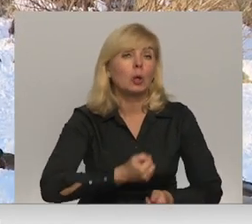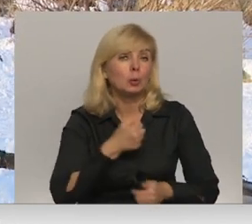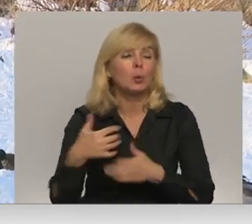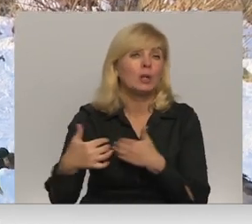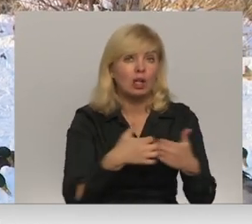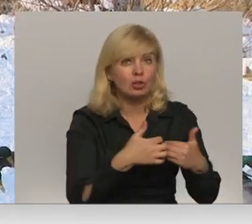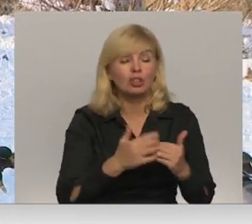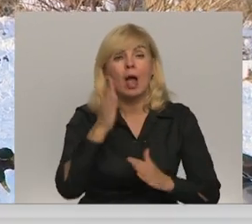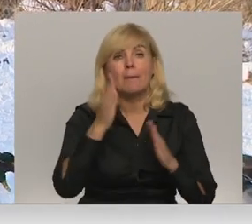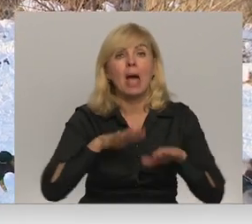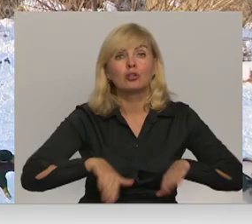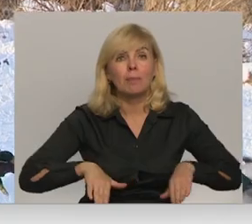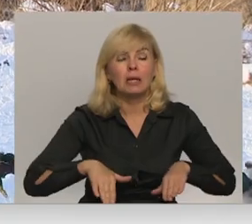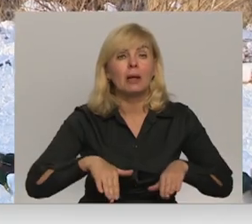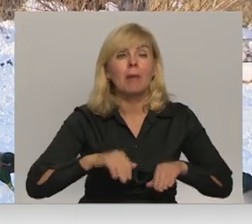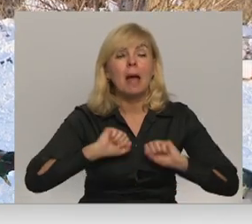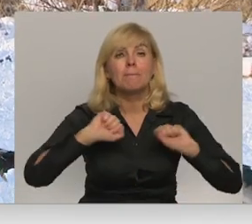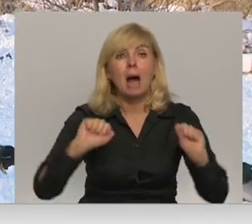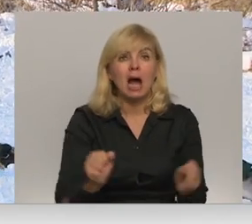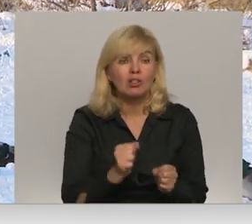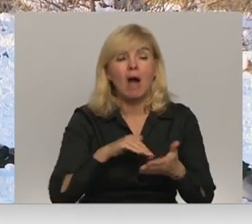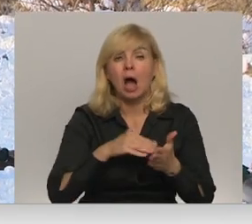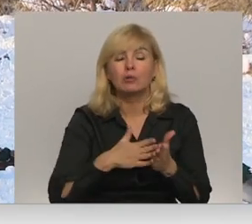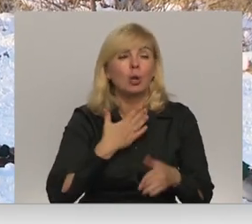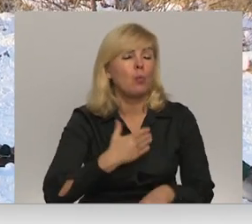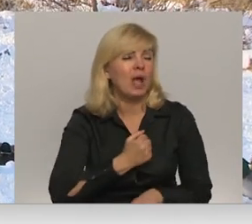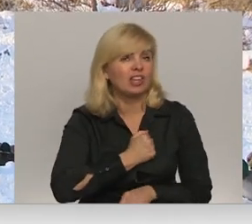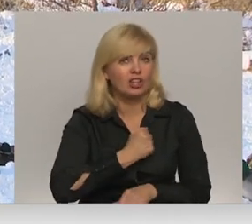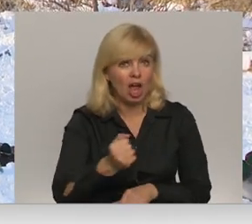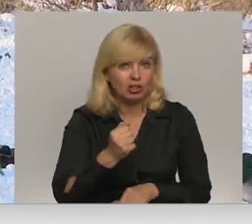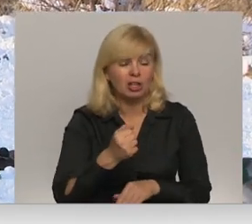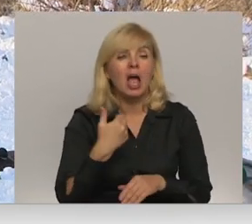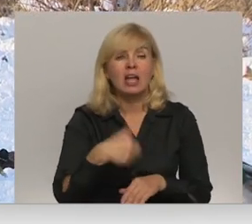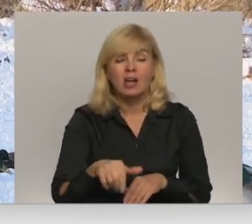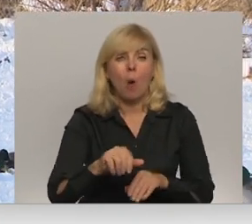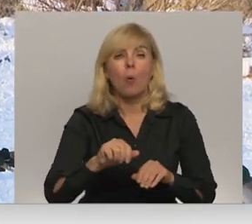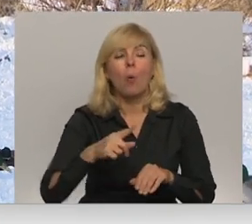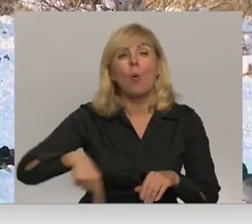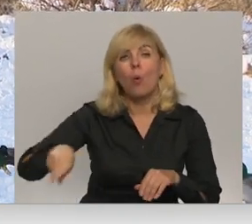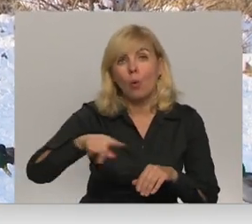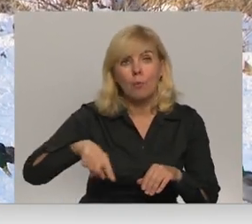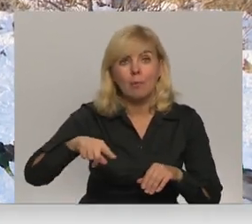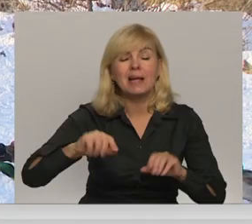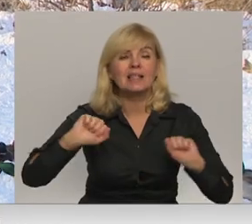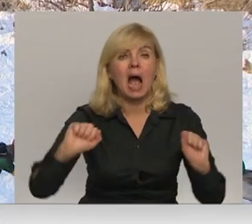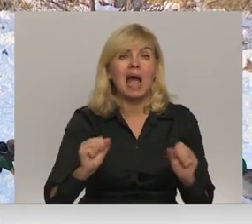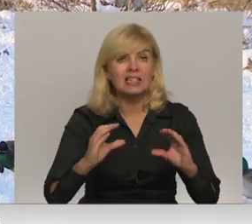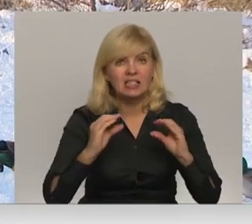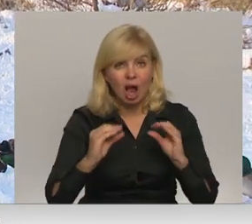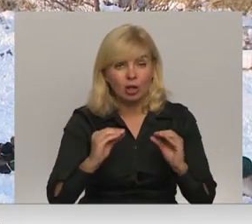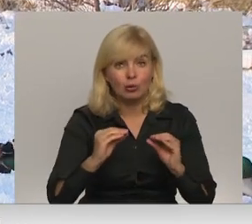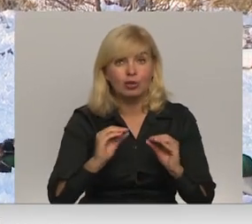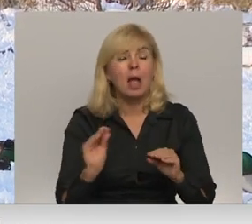Mežapīļu pārziemošanai apstākļi pašlaik ir diezgan skarbi, jo daudzas ūdens tilpes ir aizsalušas, tāpēc papildu piebarošana